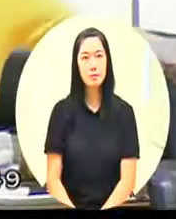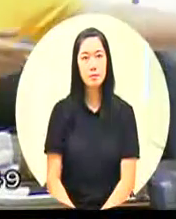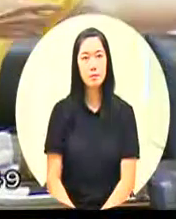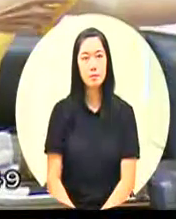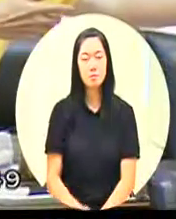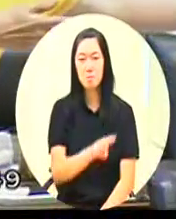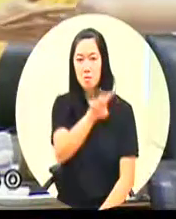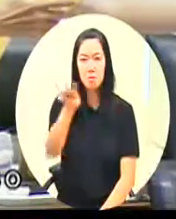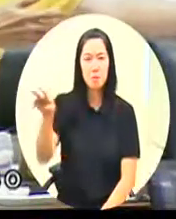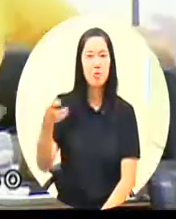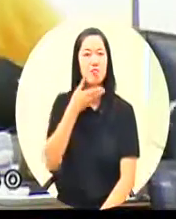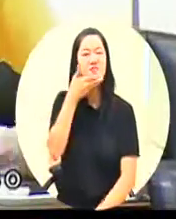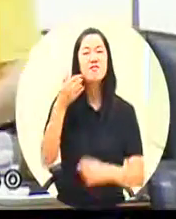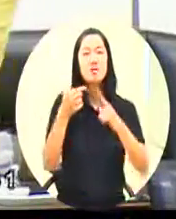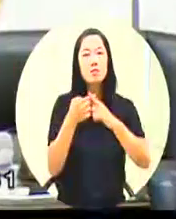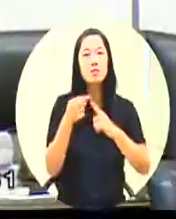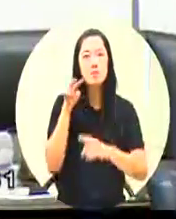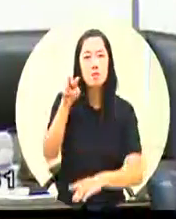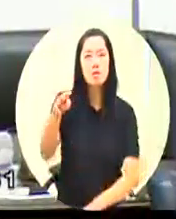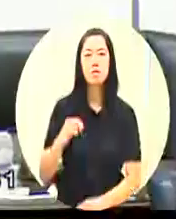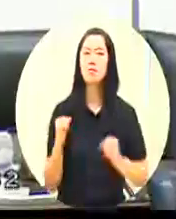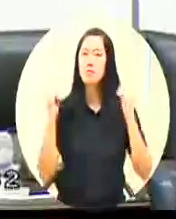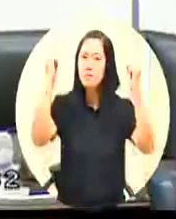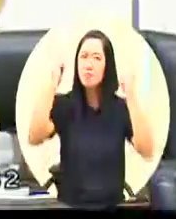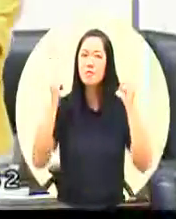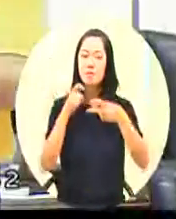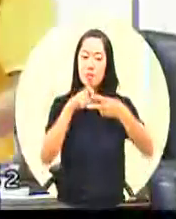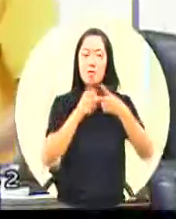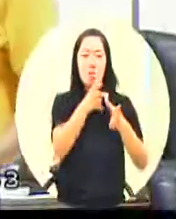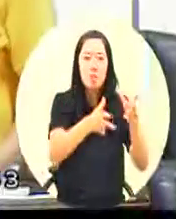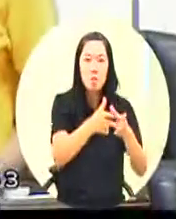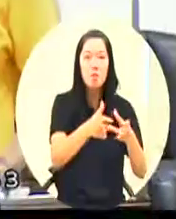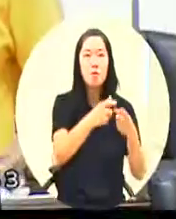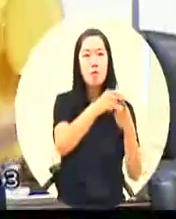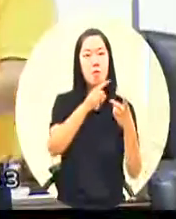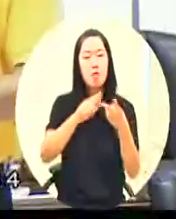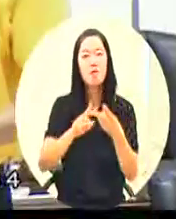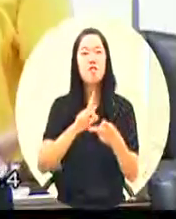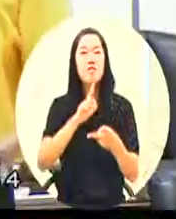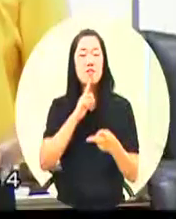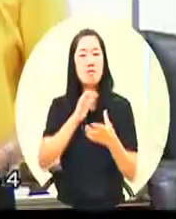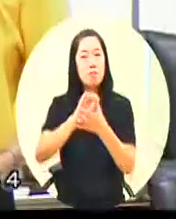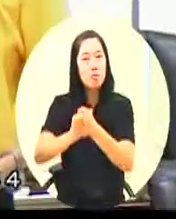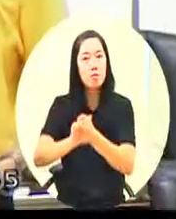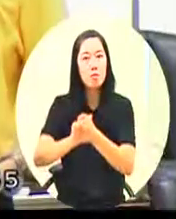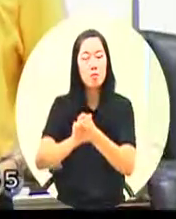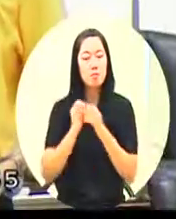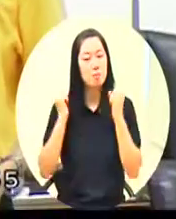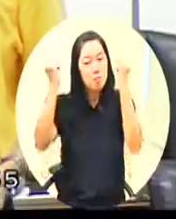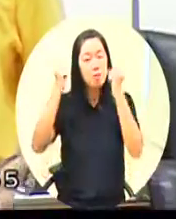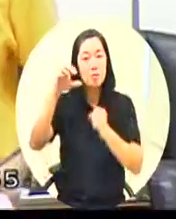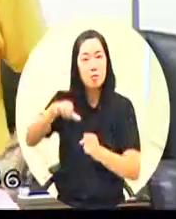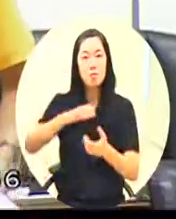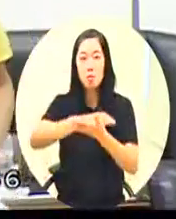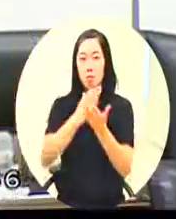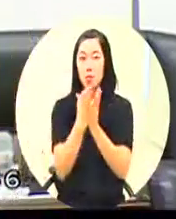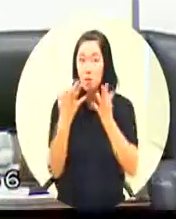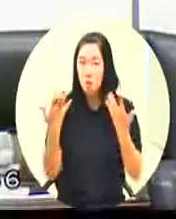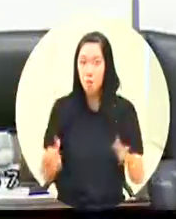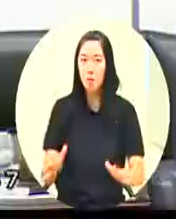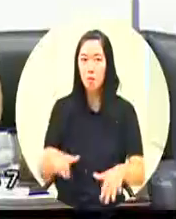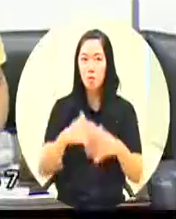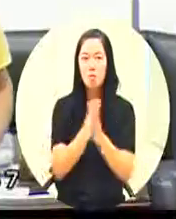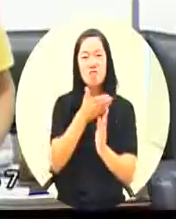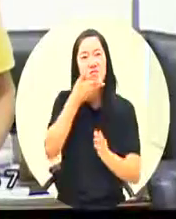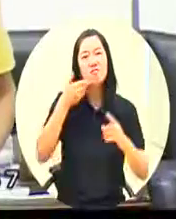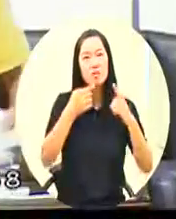私人的。我看到有了健身工厂等等的货，还有那些什么富邦什么邦。他们那些很多啊，你都是变成纵容